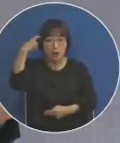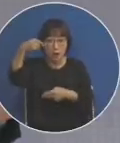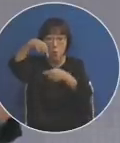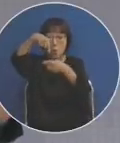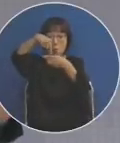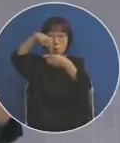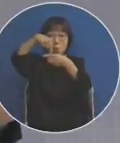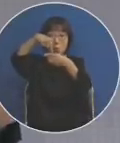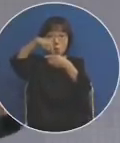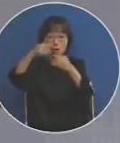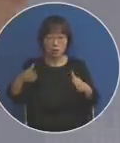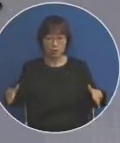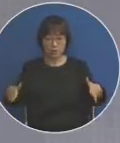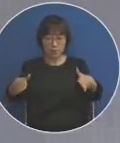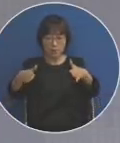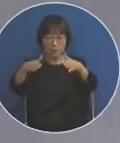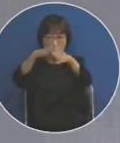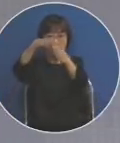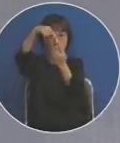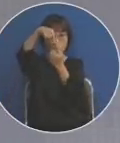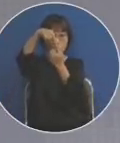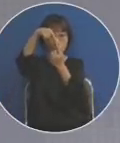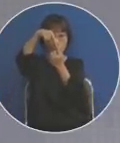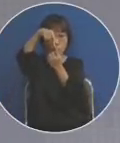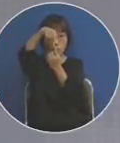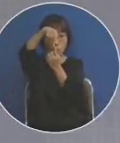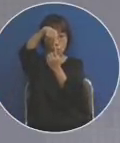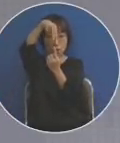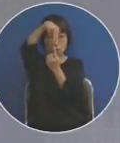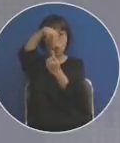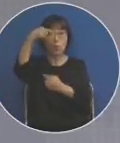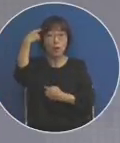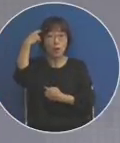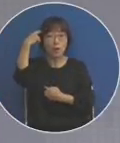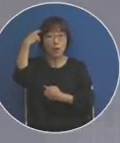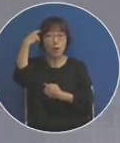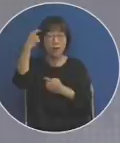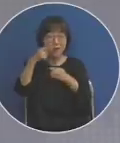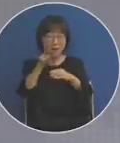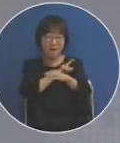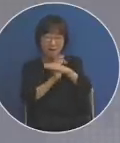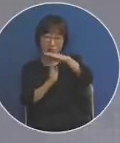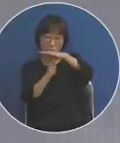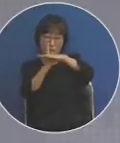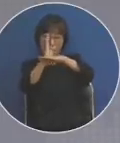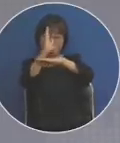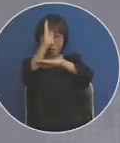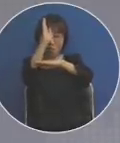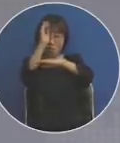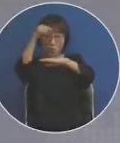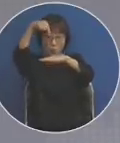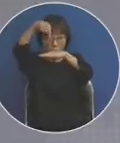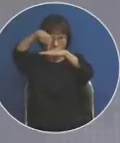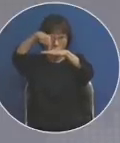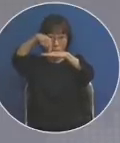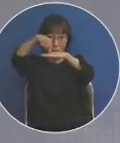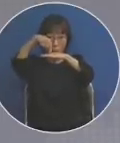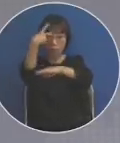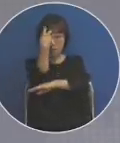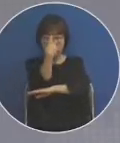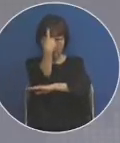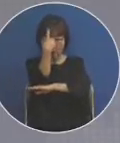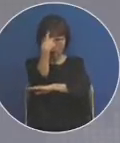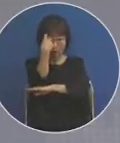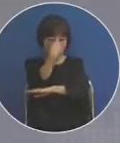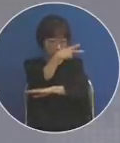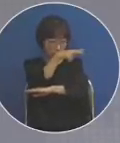on the walls? 성벽 위에 있어야 모든 걸 볼 거 아니요. They have to be on top of the walls for them to see everything. 그 파수꾼은 너를 세웠다. And